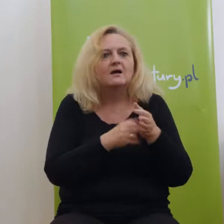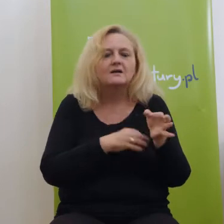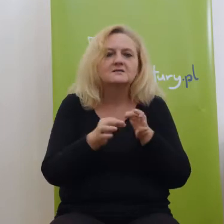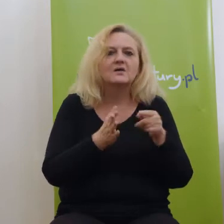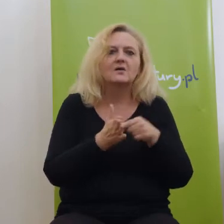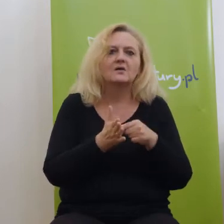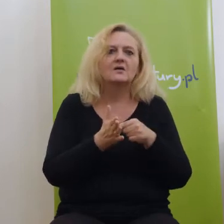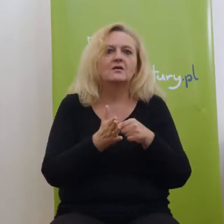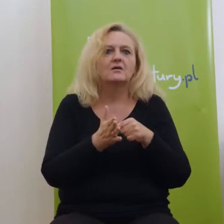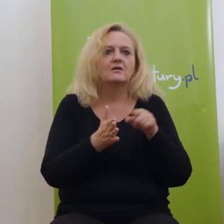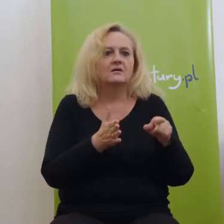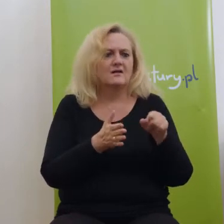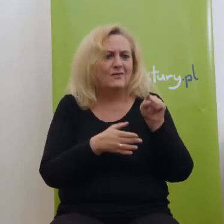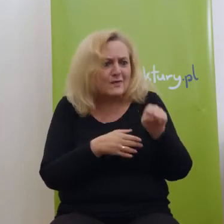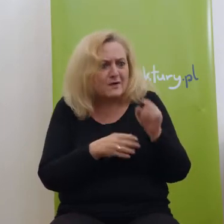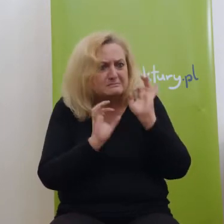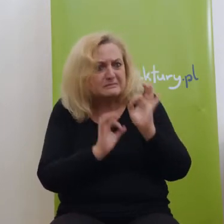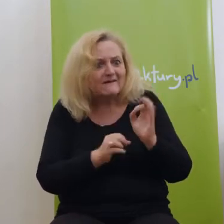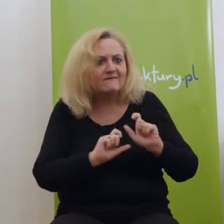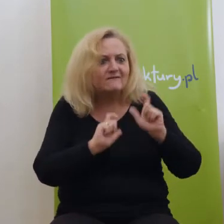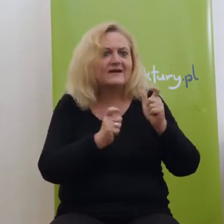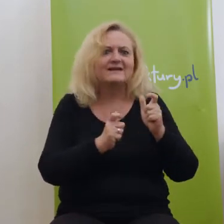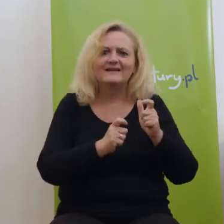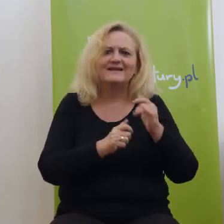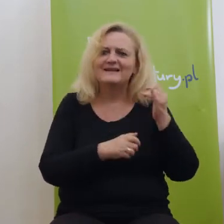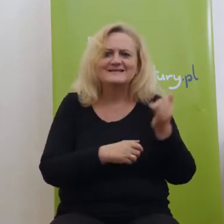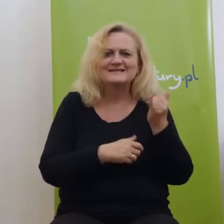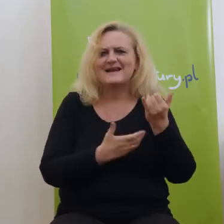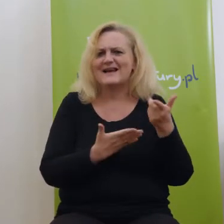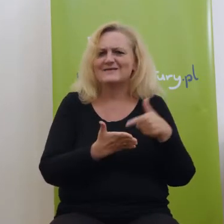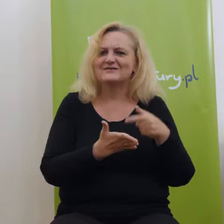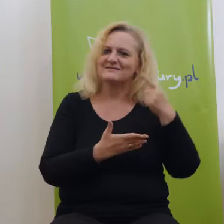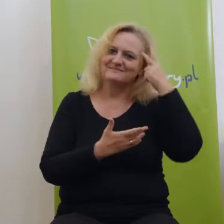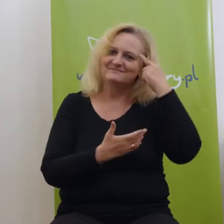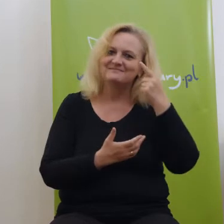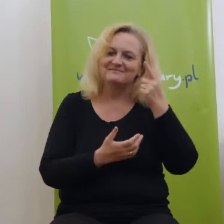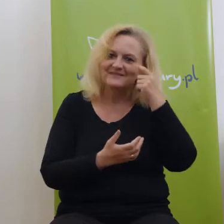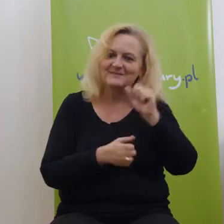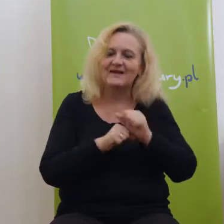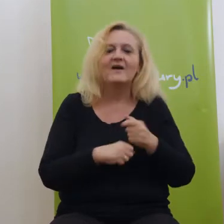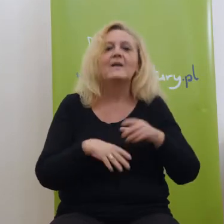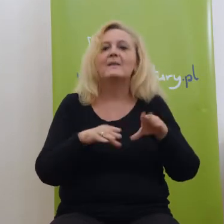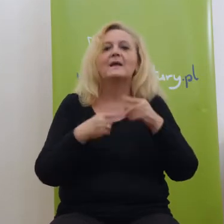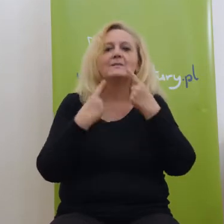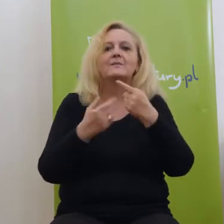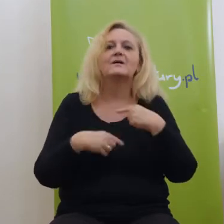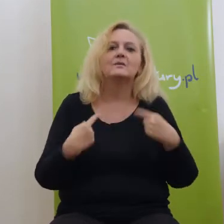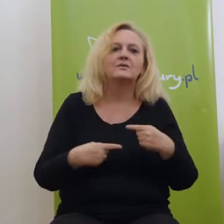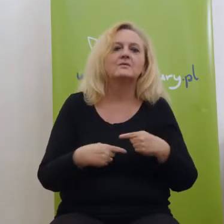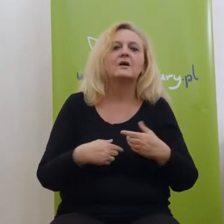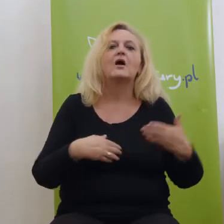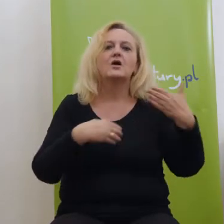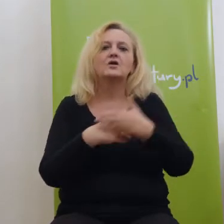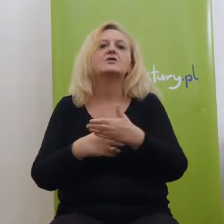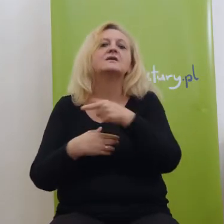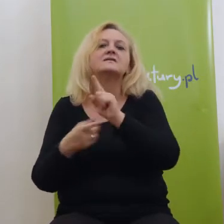się, że niekoniecznie wydarzyło się to co myśleliśmy, że się wydarzyło. Nie powiedziałam o tym na początku, ale pod koniec